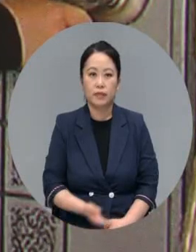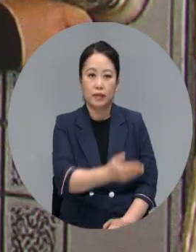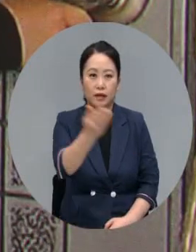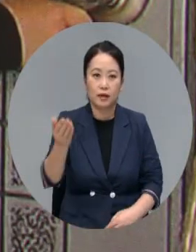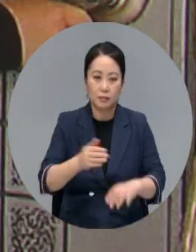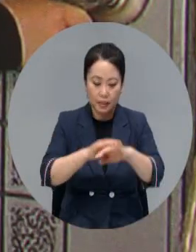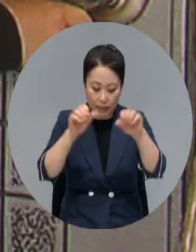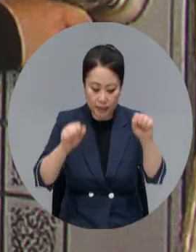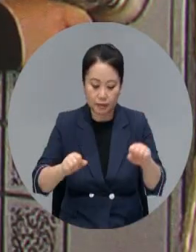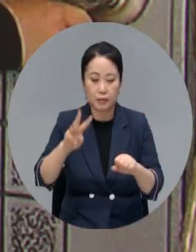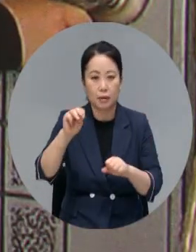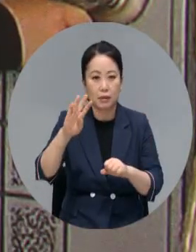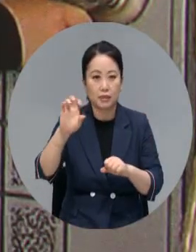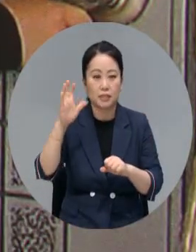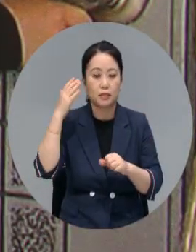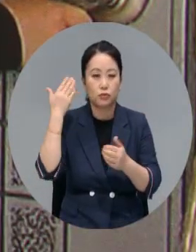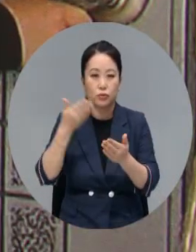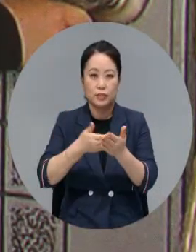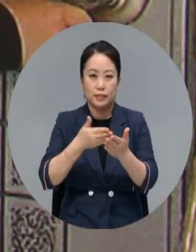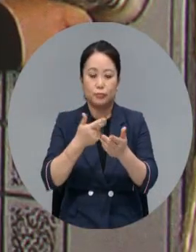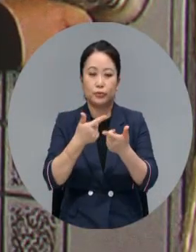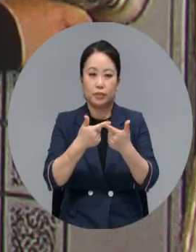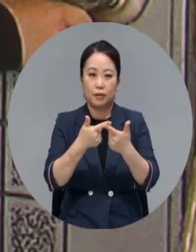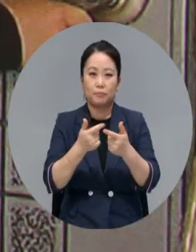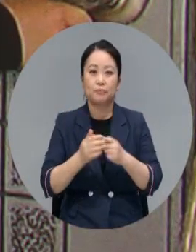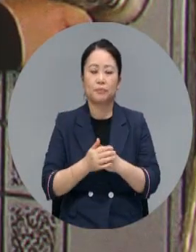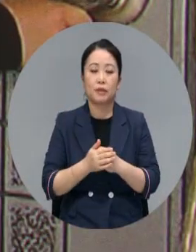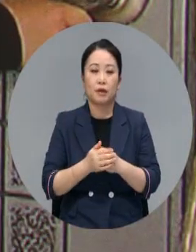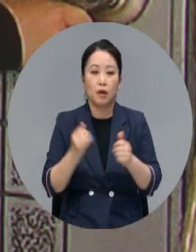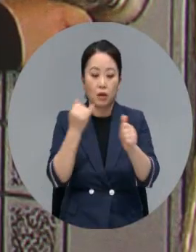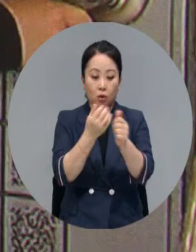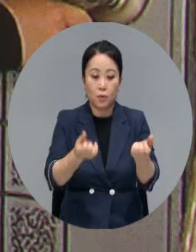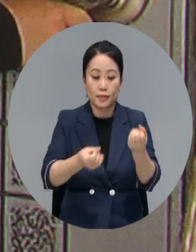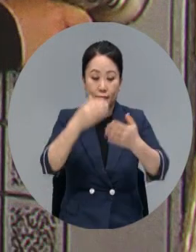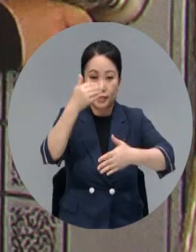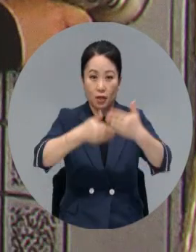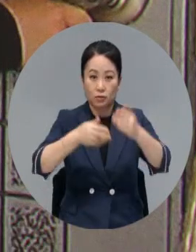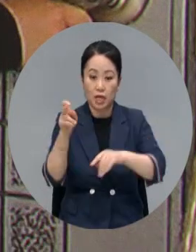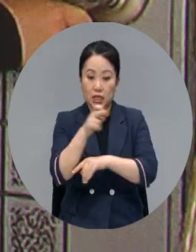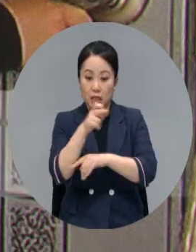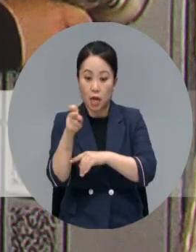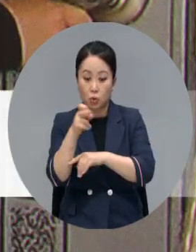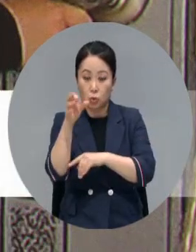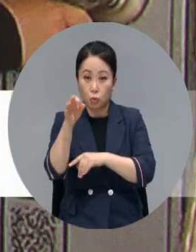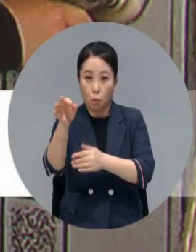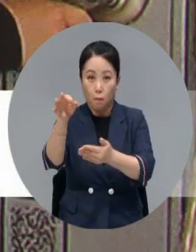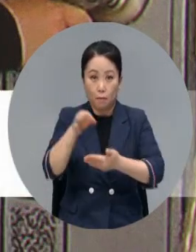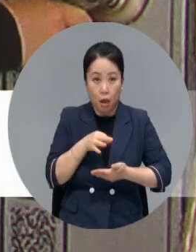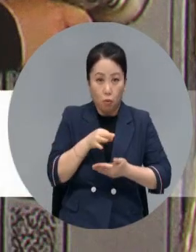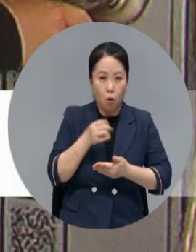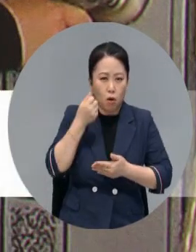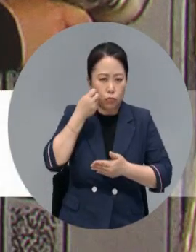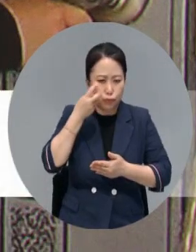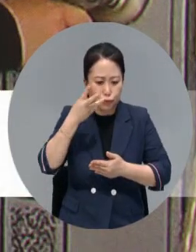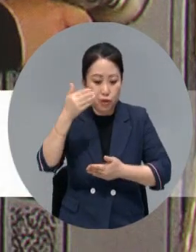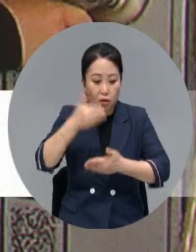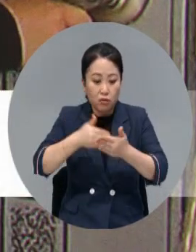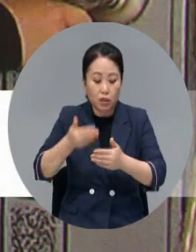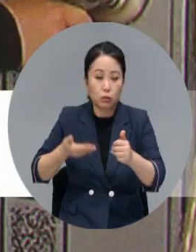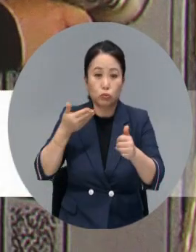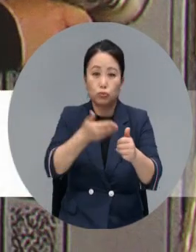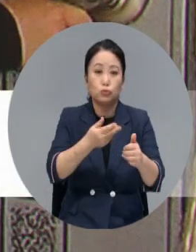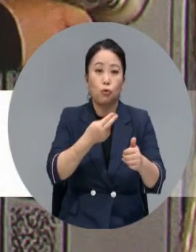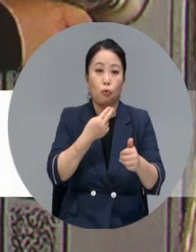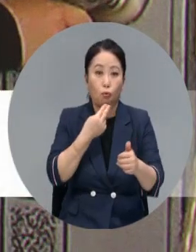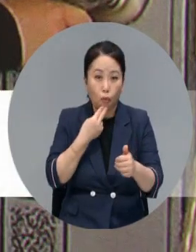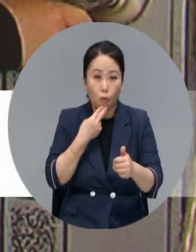시청자 여러분 안녕하십니까? MBC 뉴스데스크 부산입니다. 결혼식 영상 촬영 비용을 받고 수개월째 영상을 주지